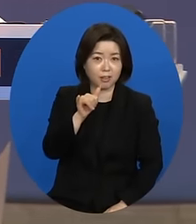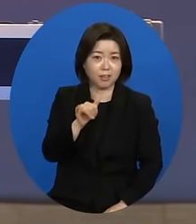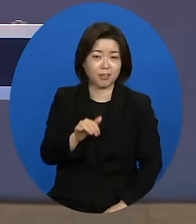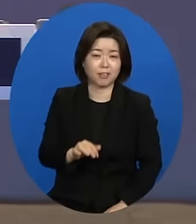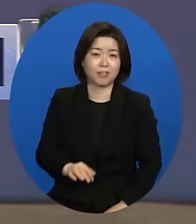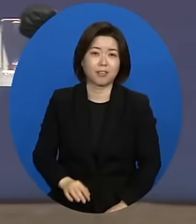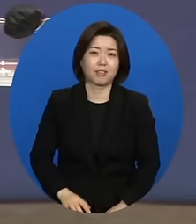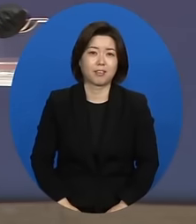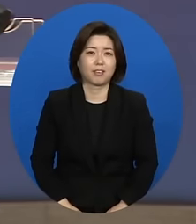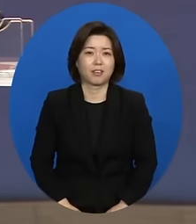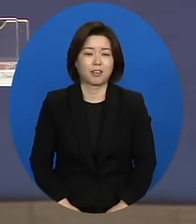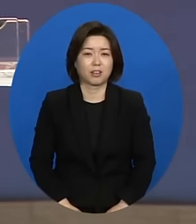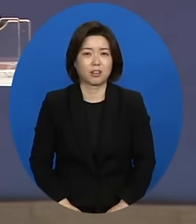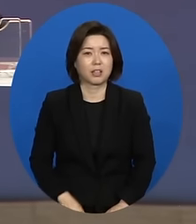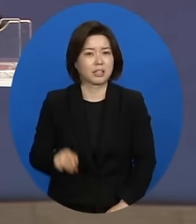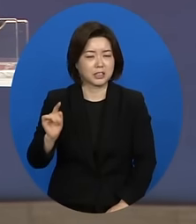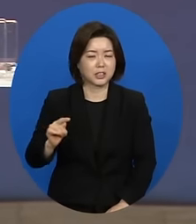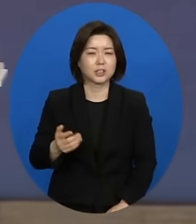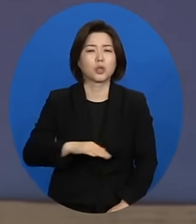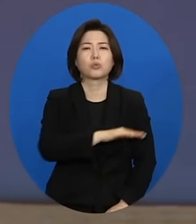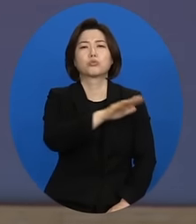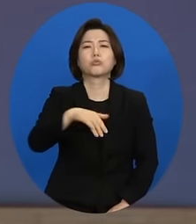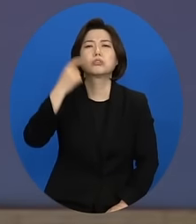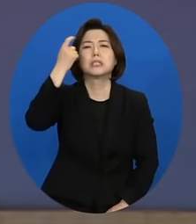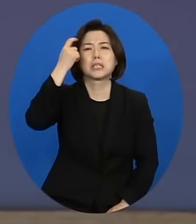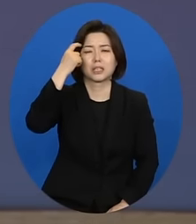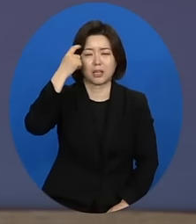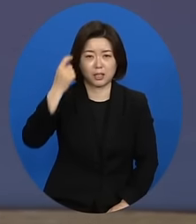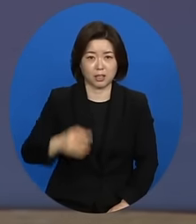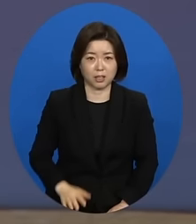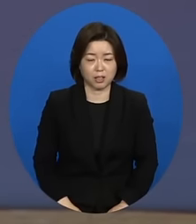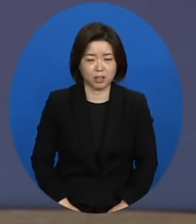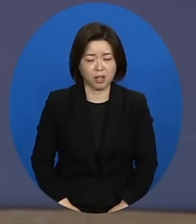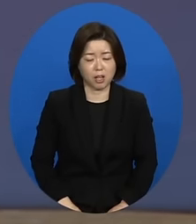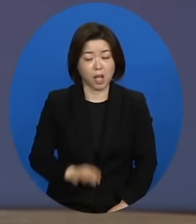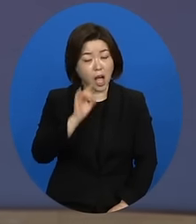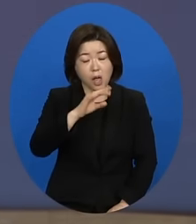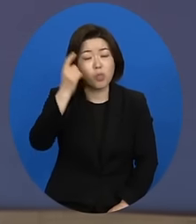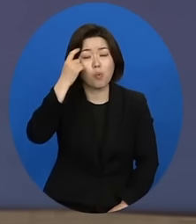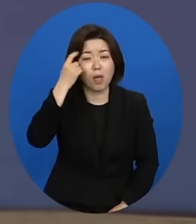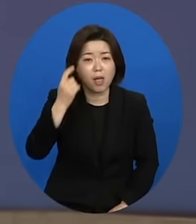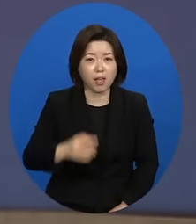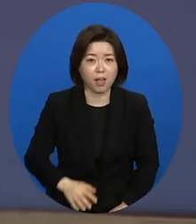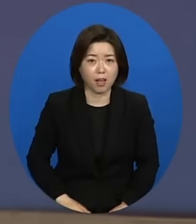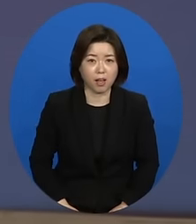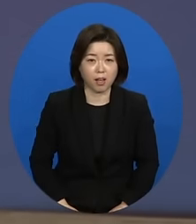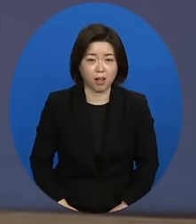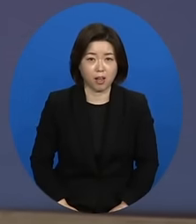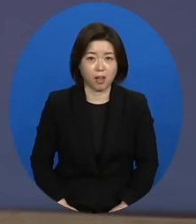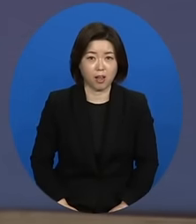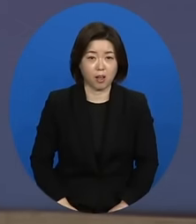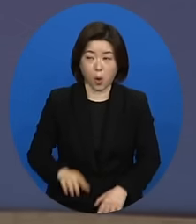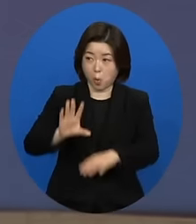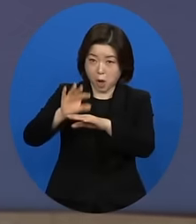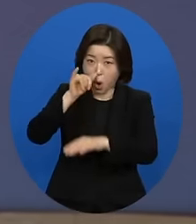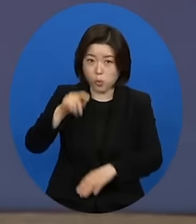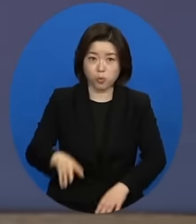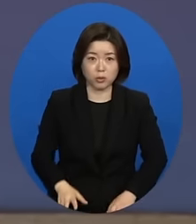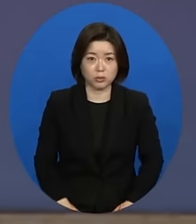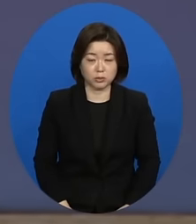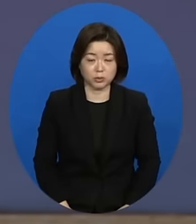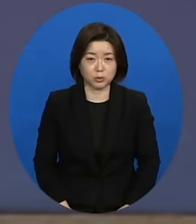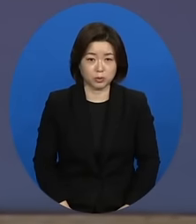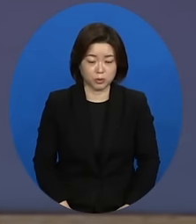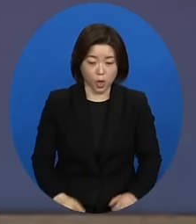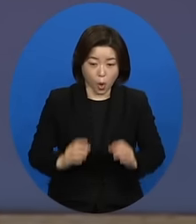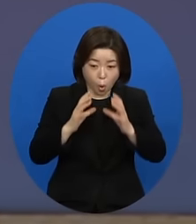그게 여러분들의 생각이에요. 왜 안 돼요? 방송 있어요. 풍선을